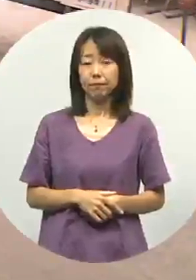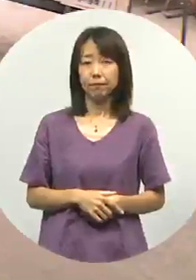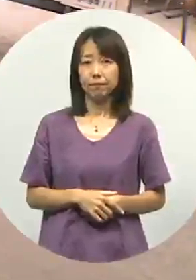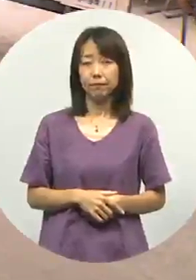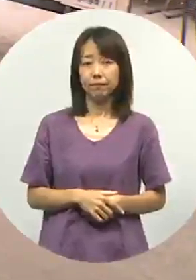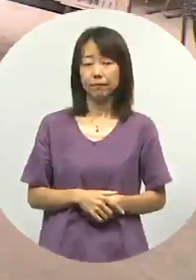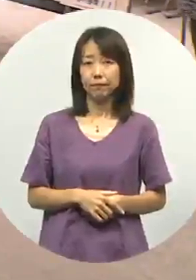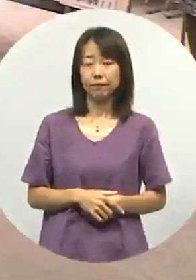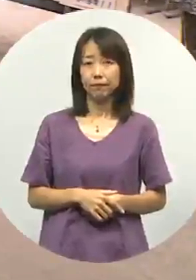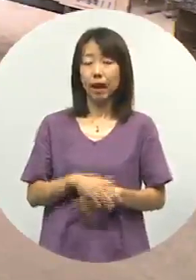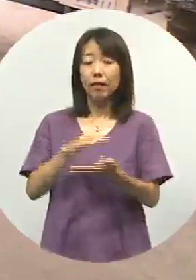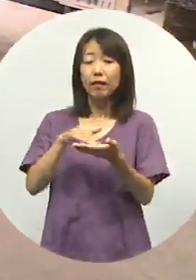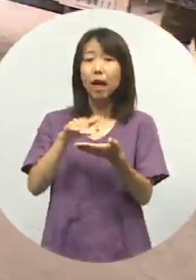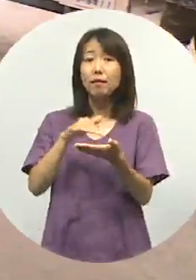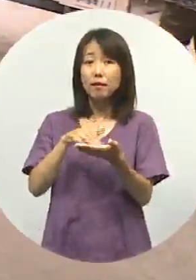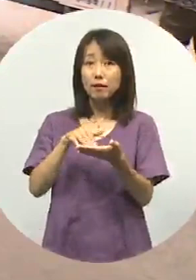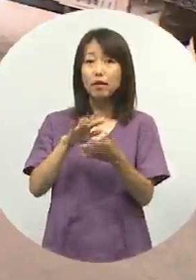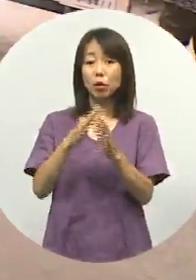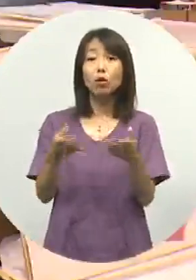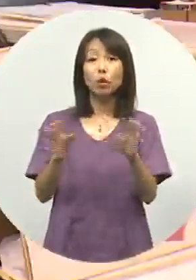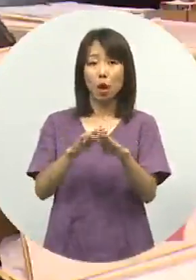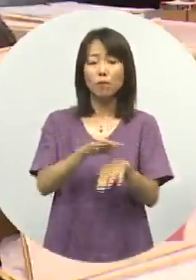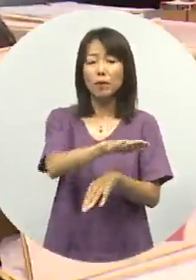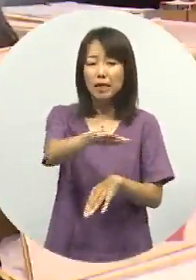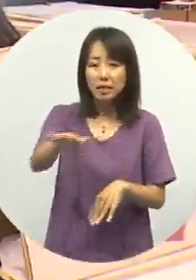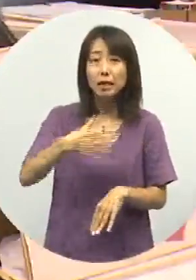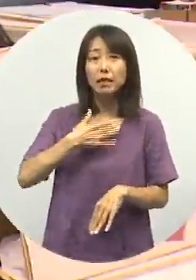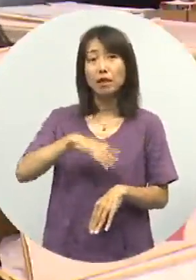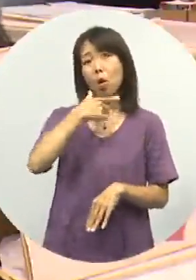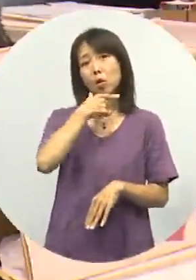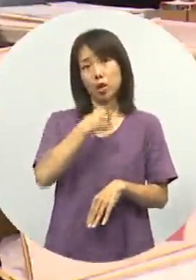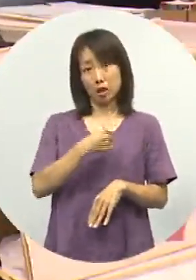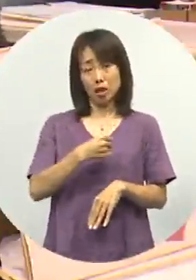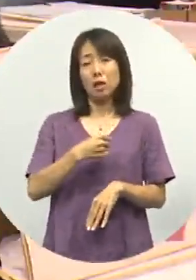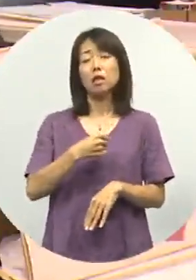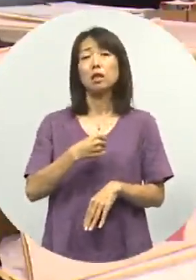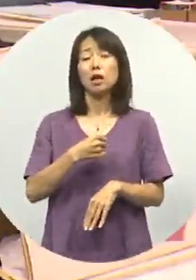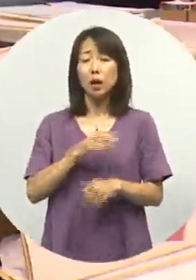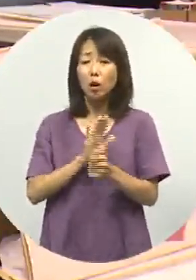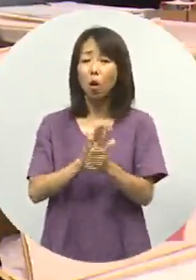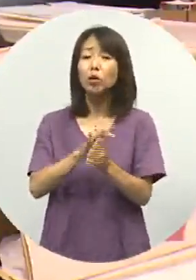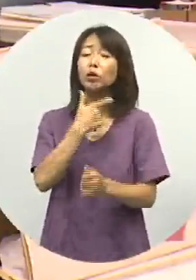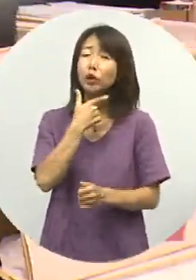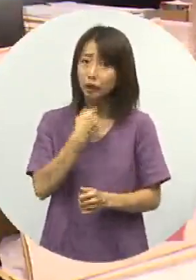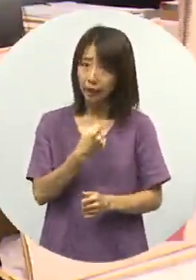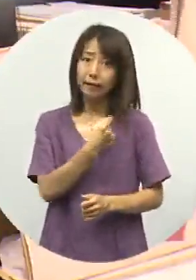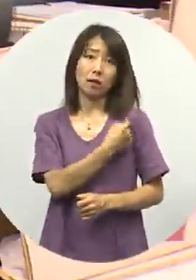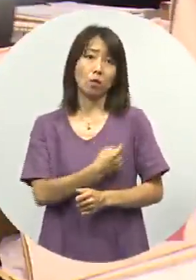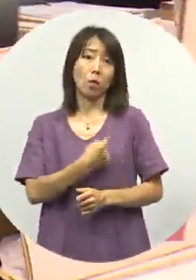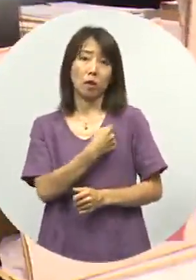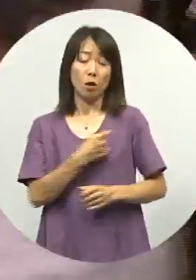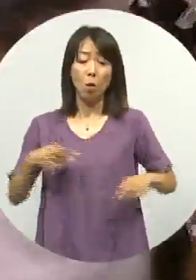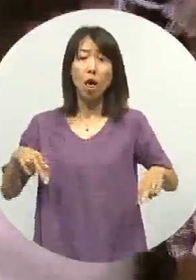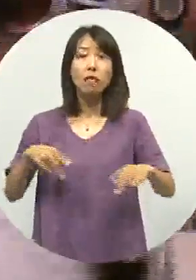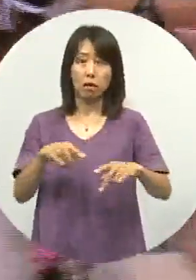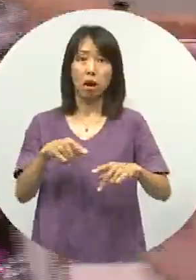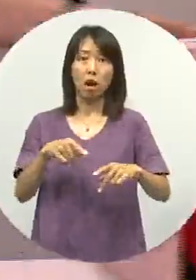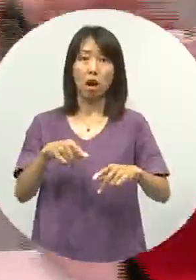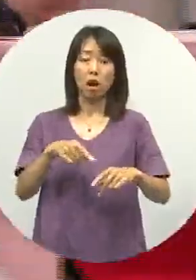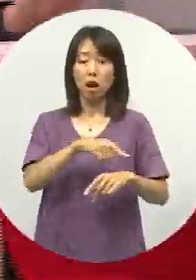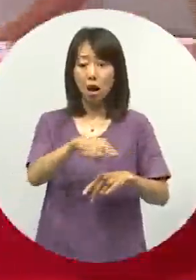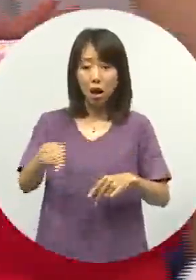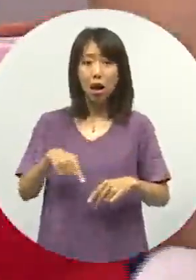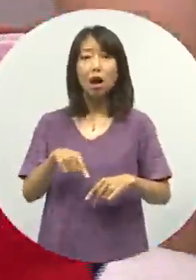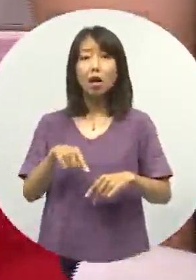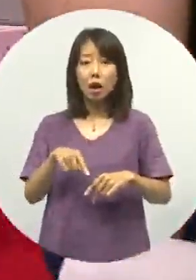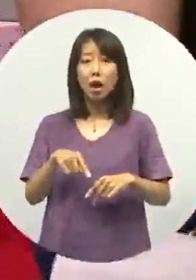展示図書館を多くの人に知ってもらいたい、また協力したいというボランティアの思いが展示図書館